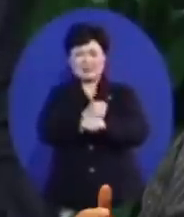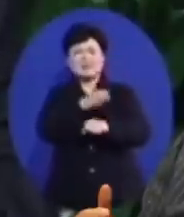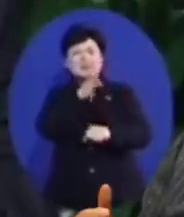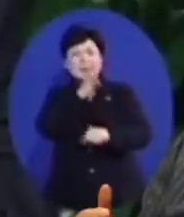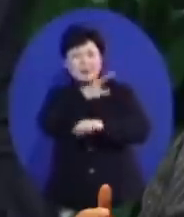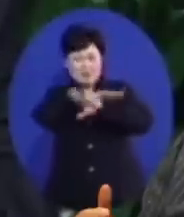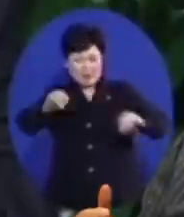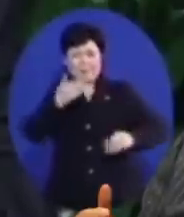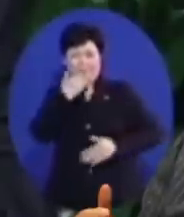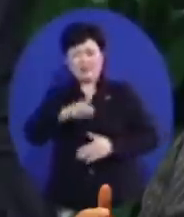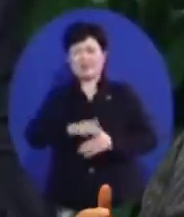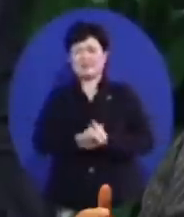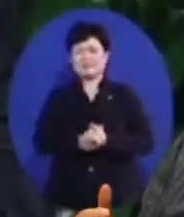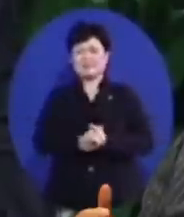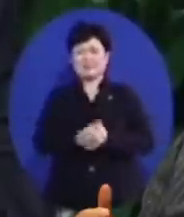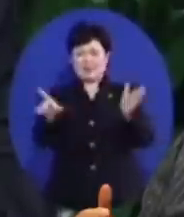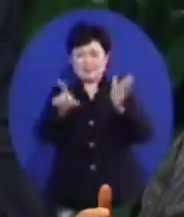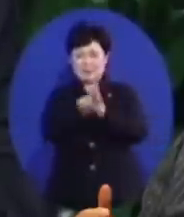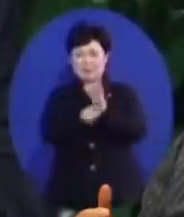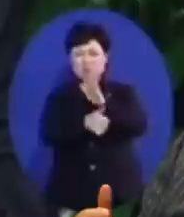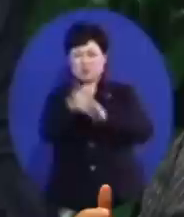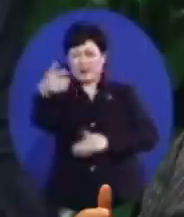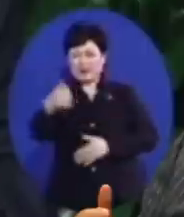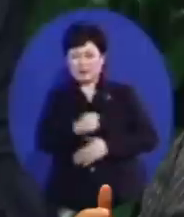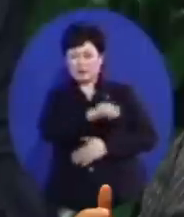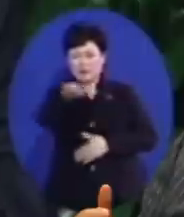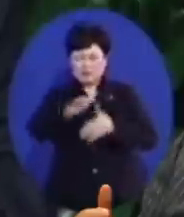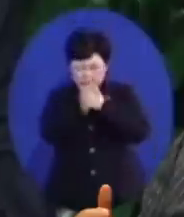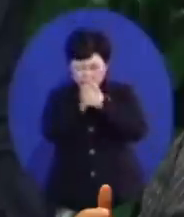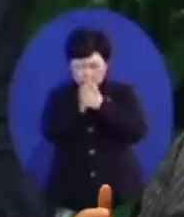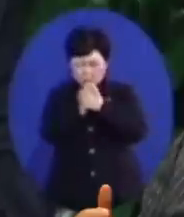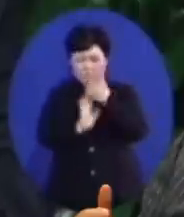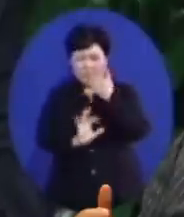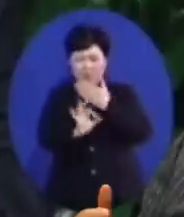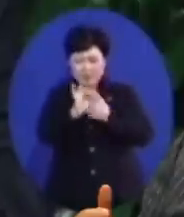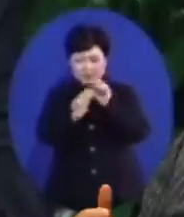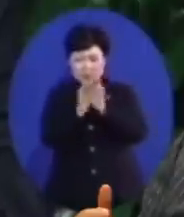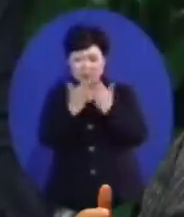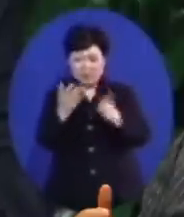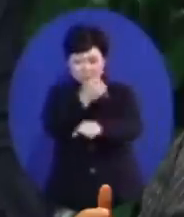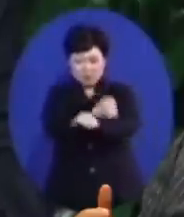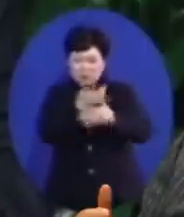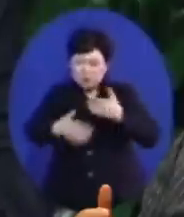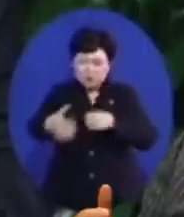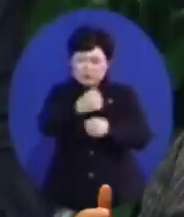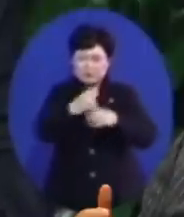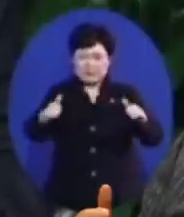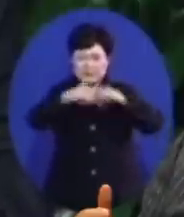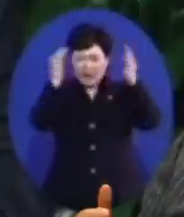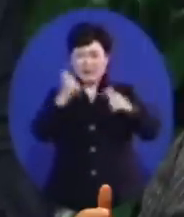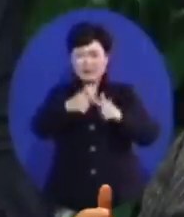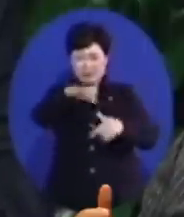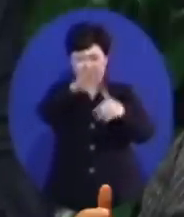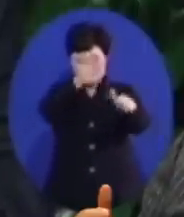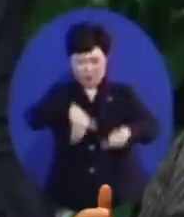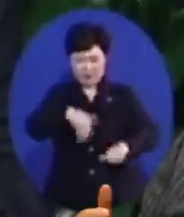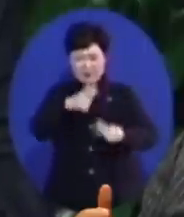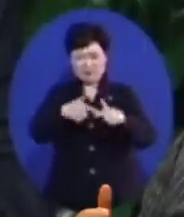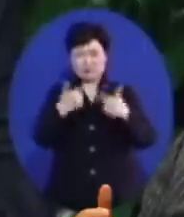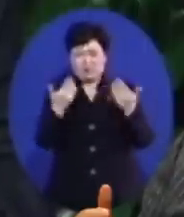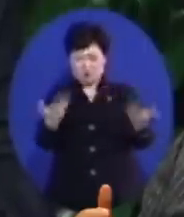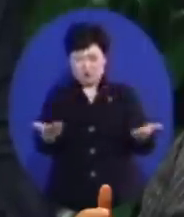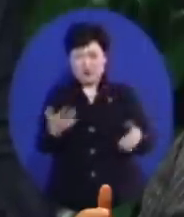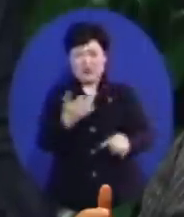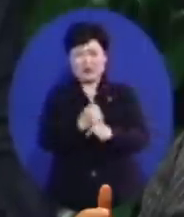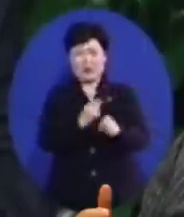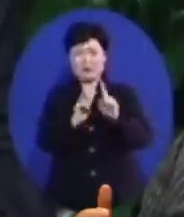것입니다. 믿음과 소망을 가지고 우리가 기도합니다. 왜? 성경은 수고하고 무거운 짐진 자들은 다 내게로 오라, 내가 너희를 쉬게 하겠다고